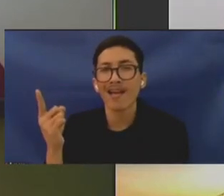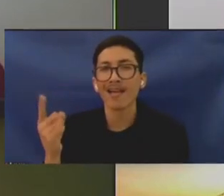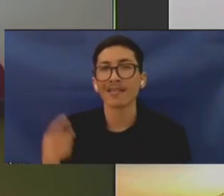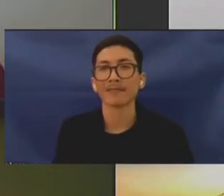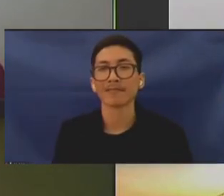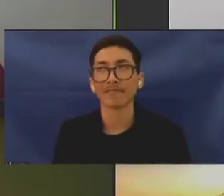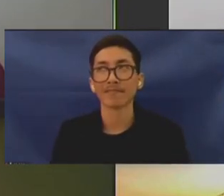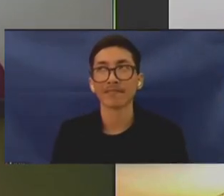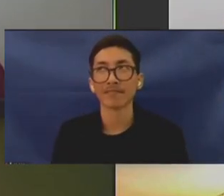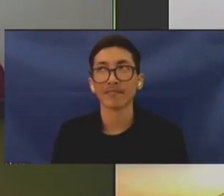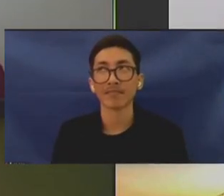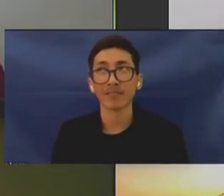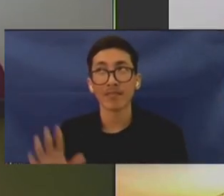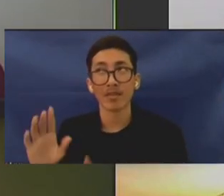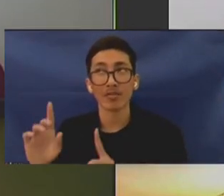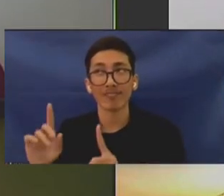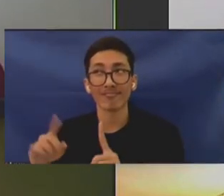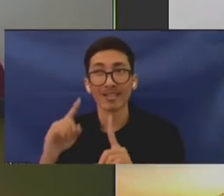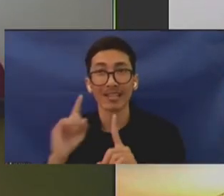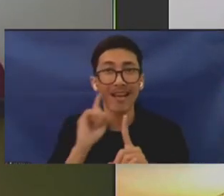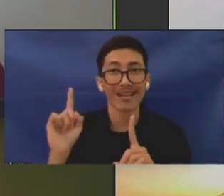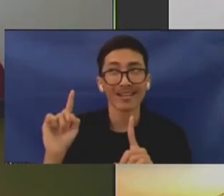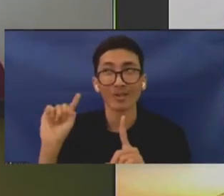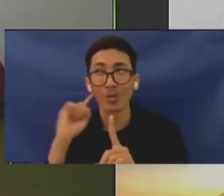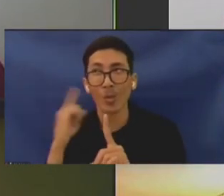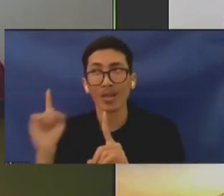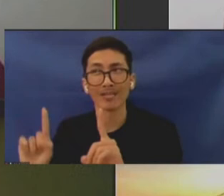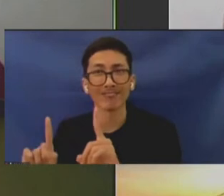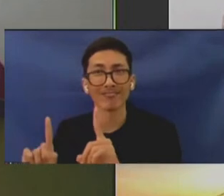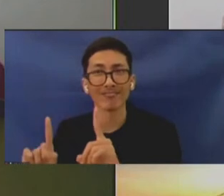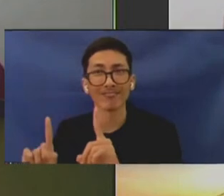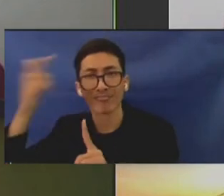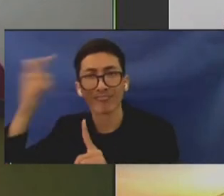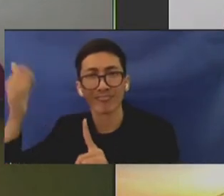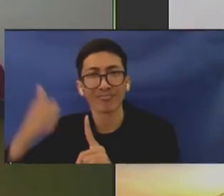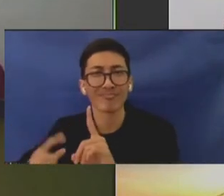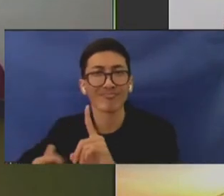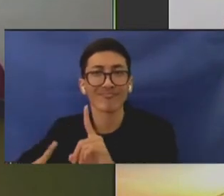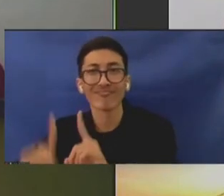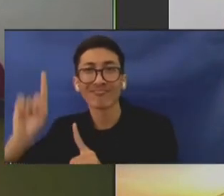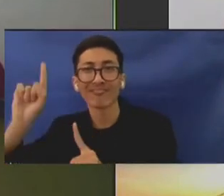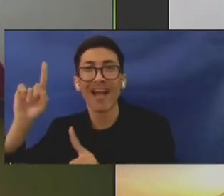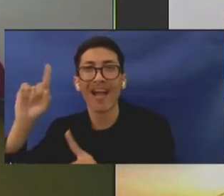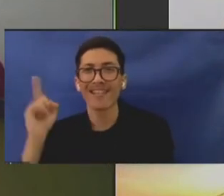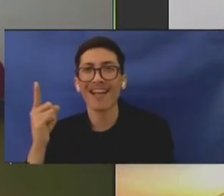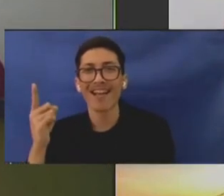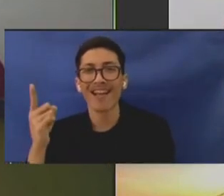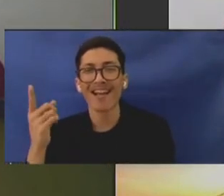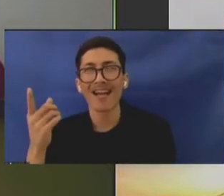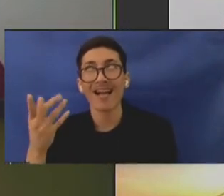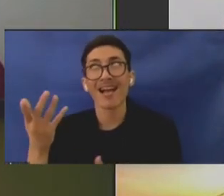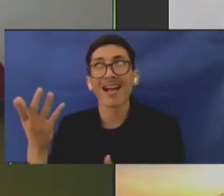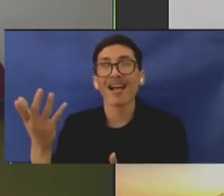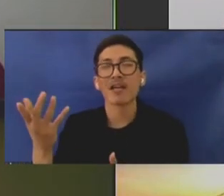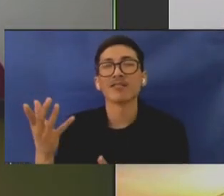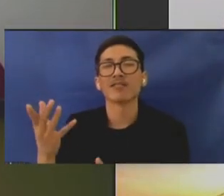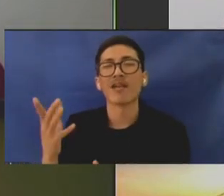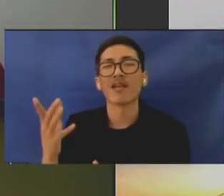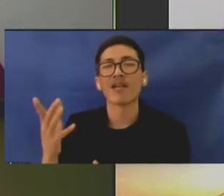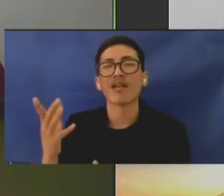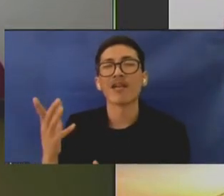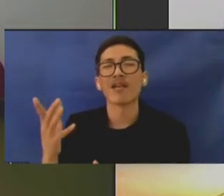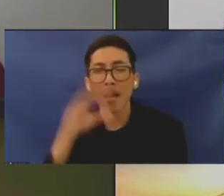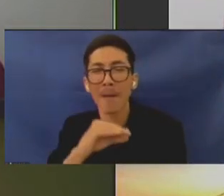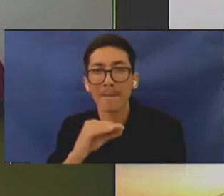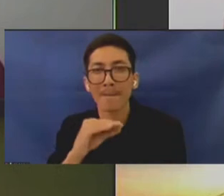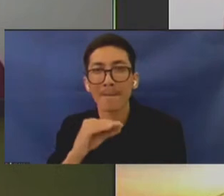dengar gitu. Tapi karena mereka disalahpahami gitu loh. Nah, itu yang membuat saya